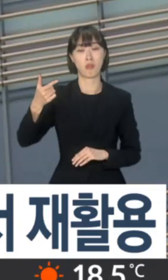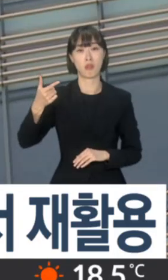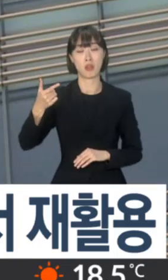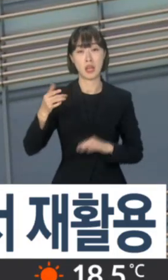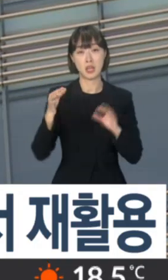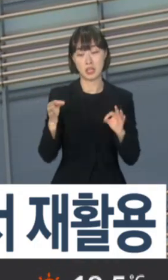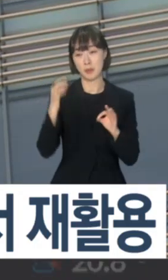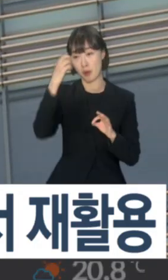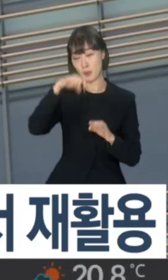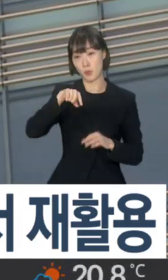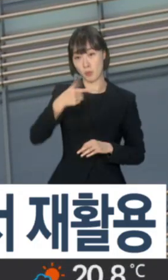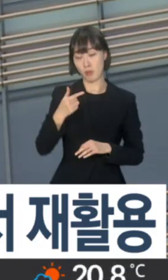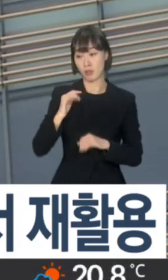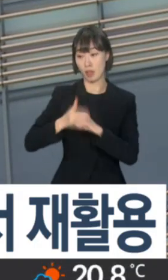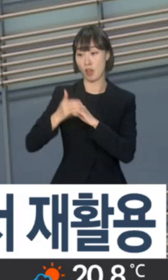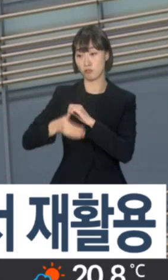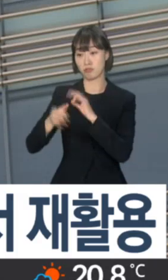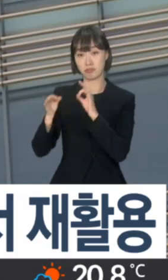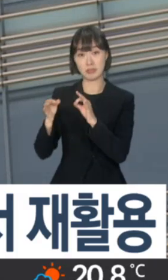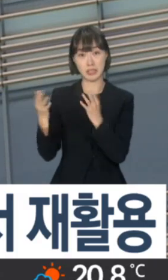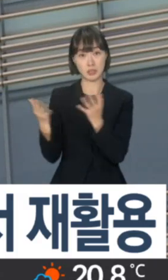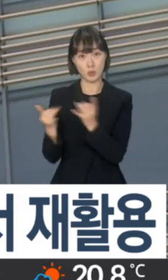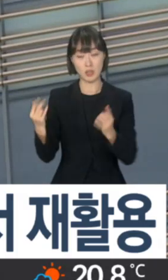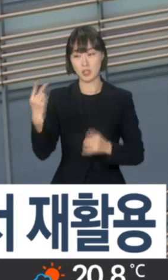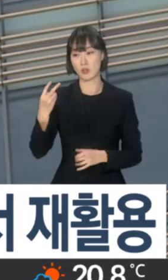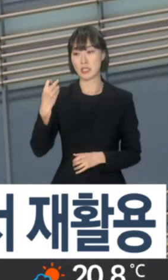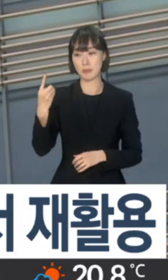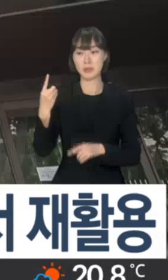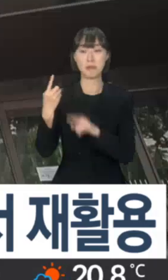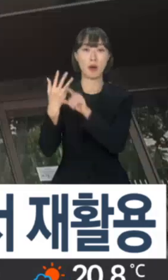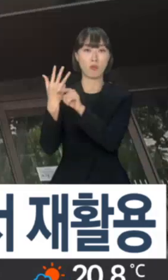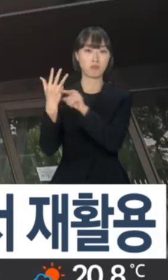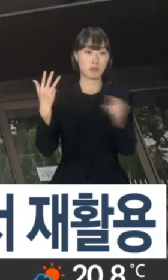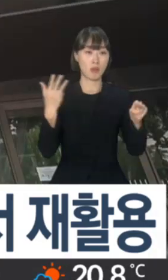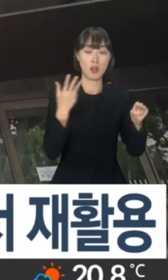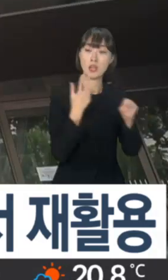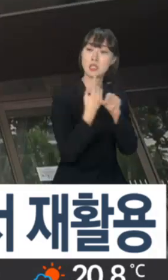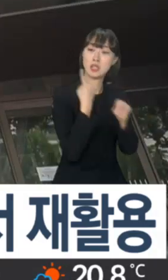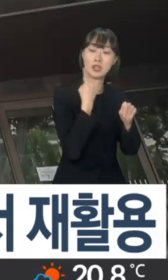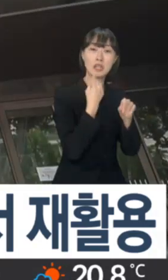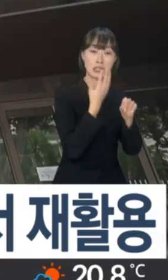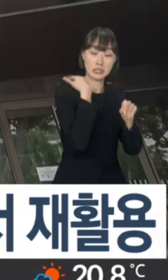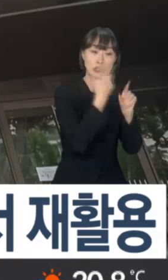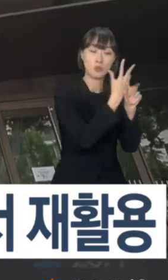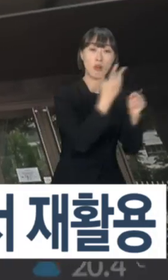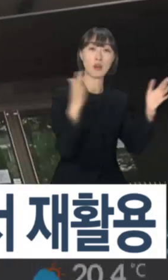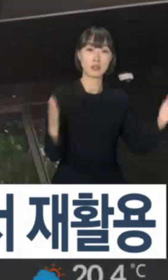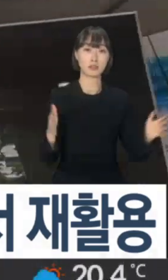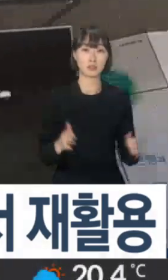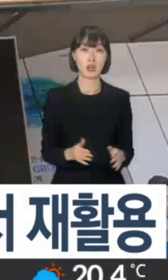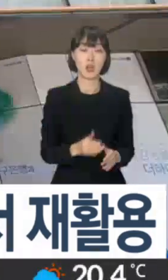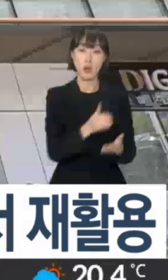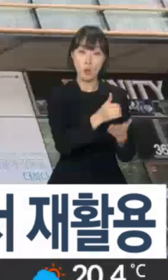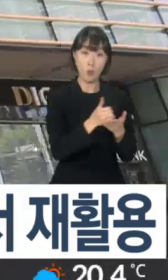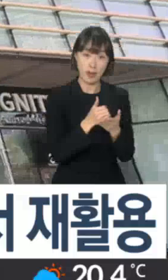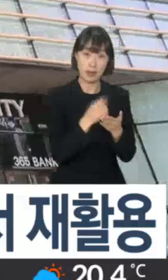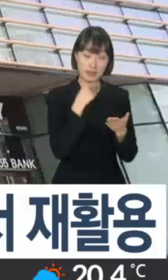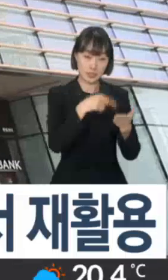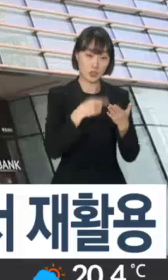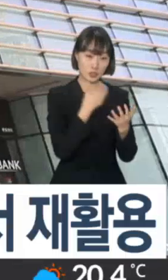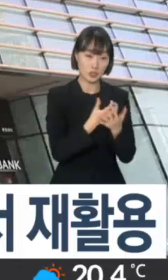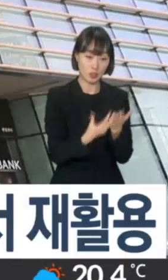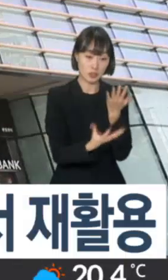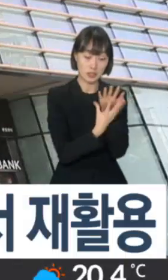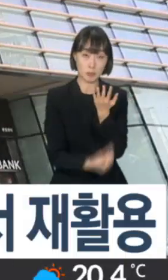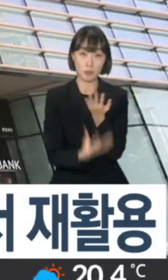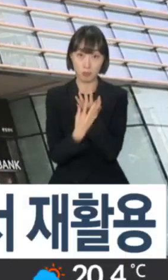오늘 대구은행 직원들이 2021년 8월부터 지난 7월까지 고객 신청서 사본으로 증권계좌 1600